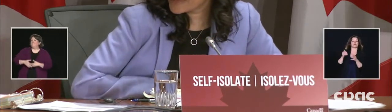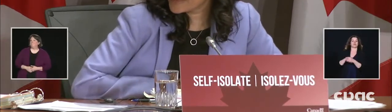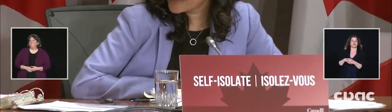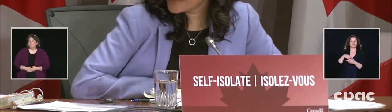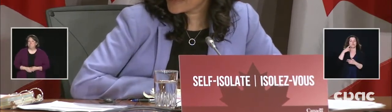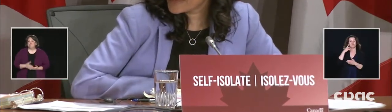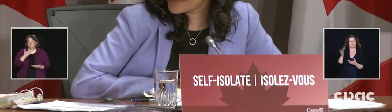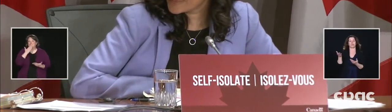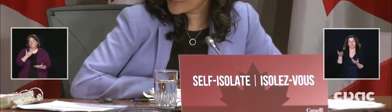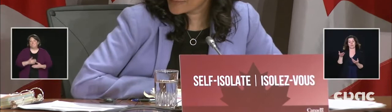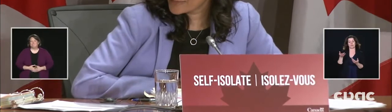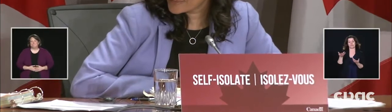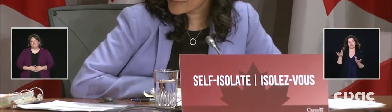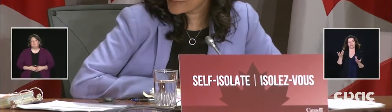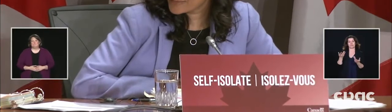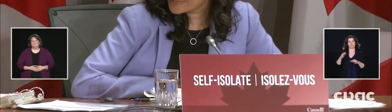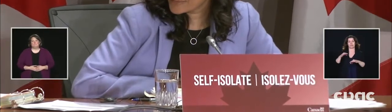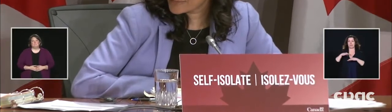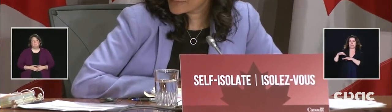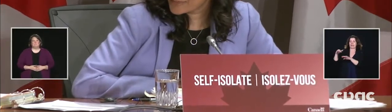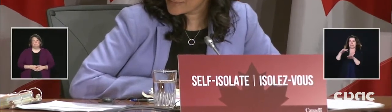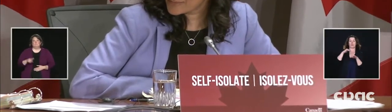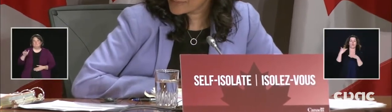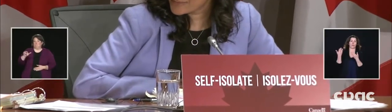Thank you, Minister. Operator, next question, please.